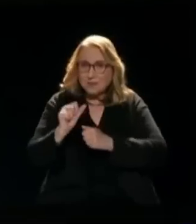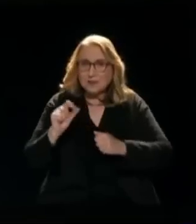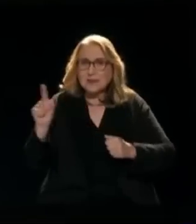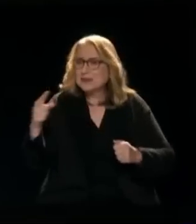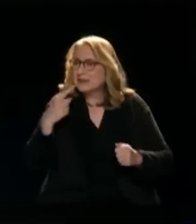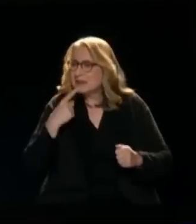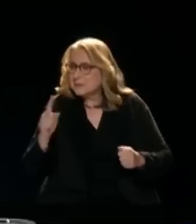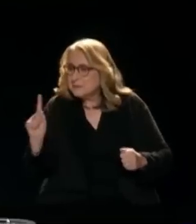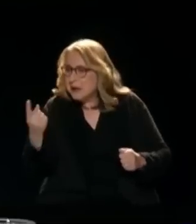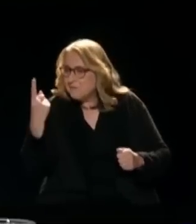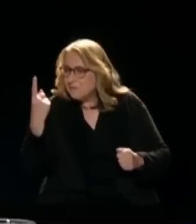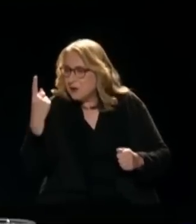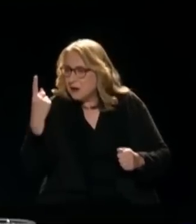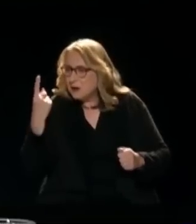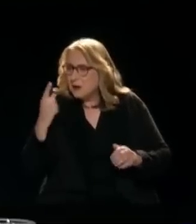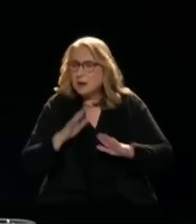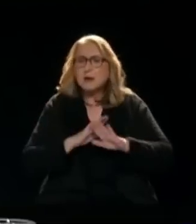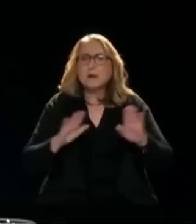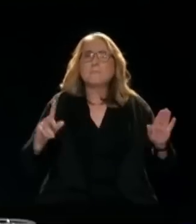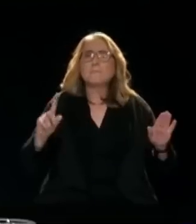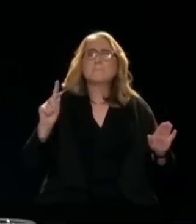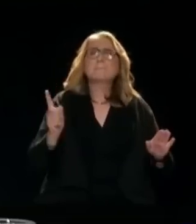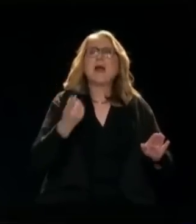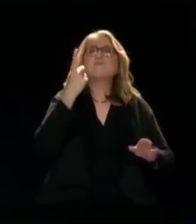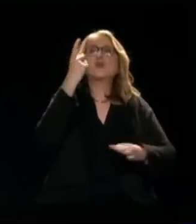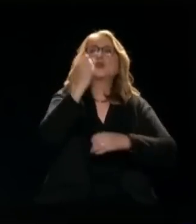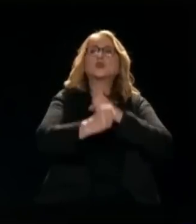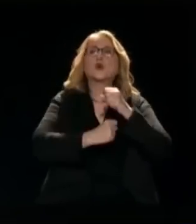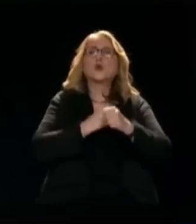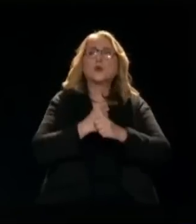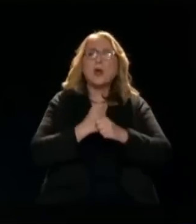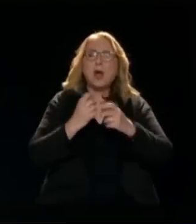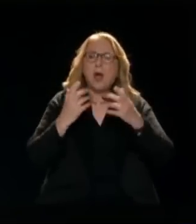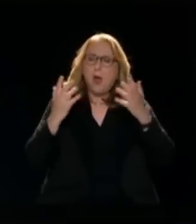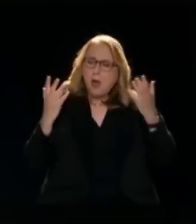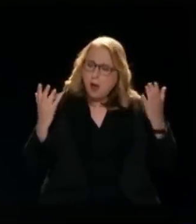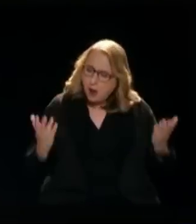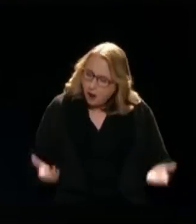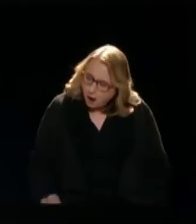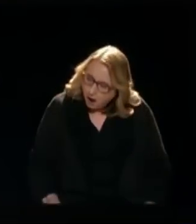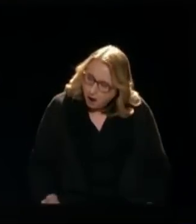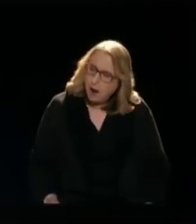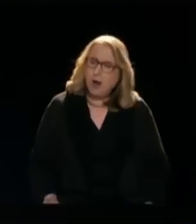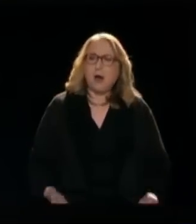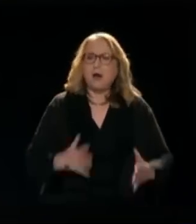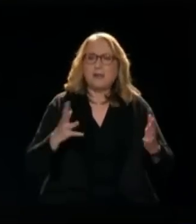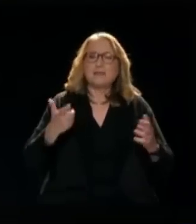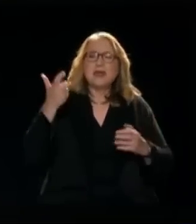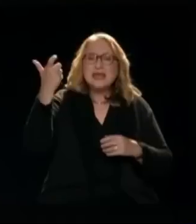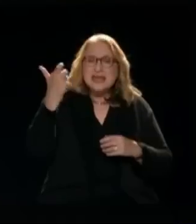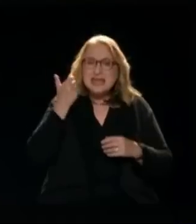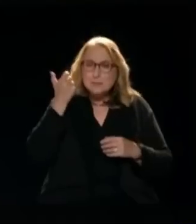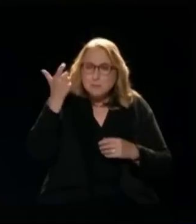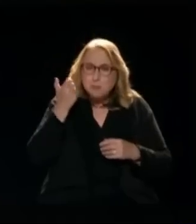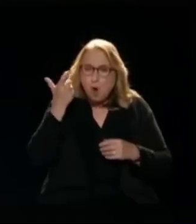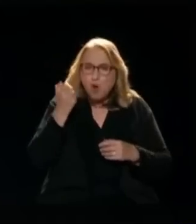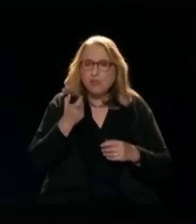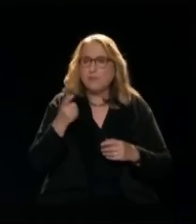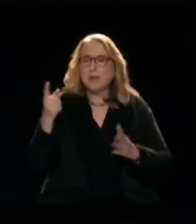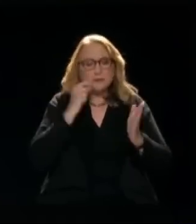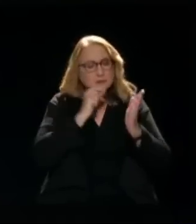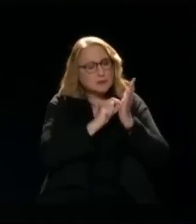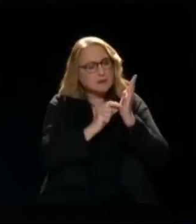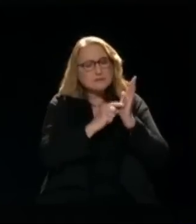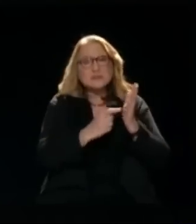έξω. Μια φορά. Ναι, είναι εφάπαξ. Α, ένα επίδομα είναι λοιπόν αυτό. Δεν είναι επίδειξη. Είναι βασικό εισόδημα. Γιατί λέτε κατώτατο βασικό εισόδημα. Ναι,